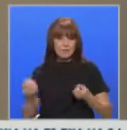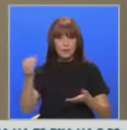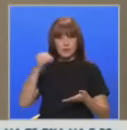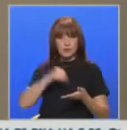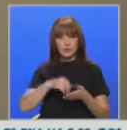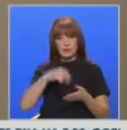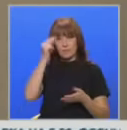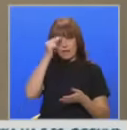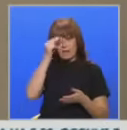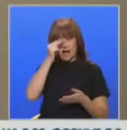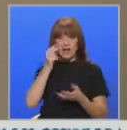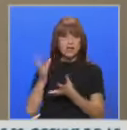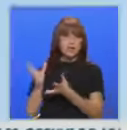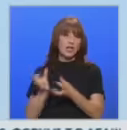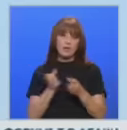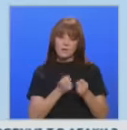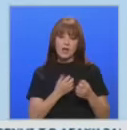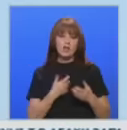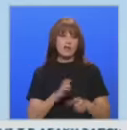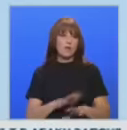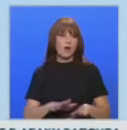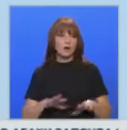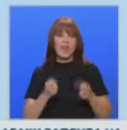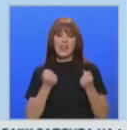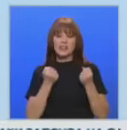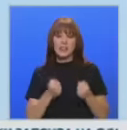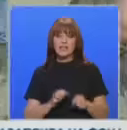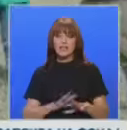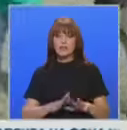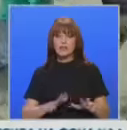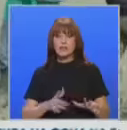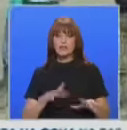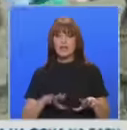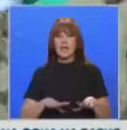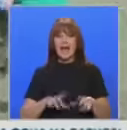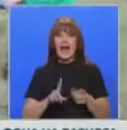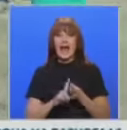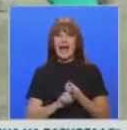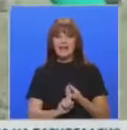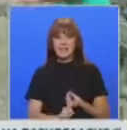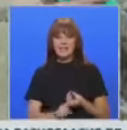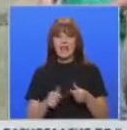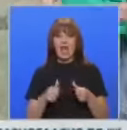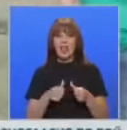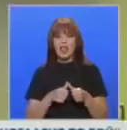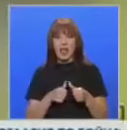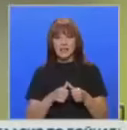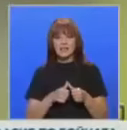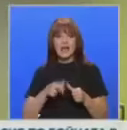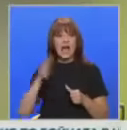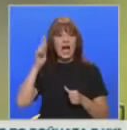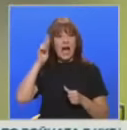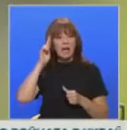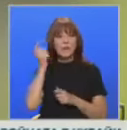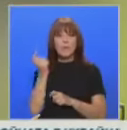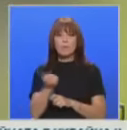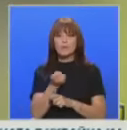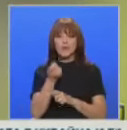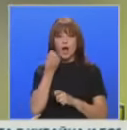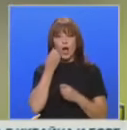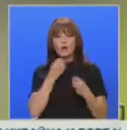евакуирани. За това имаме готовност. Най-тежка остава ситуацията в градовете Кардица и Лариса. Армията, пожарникари и